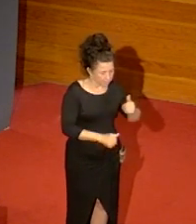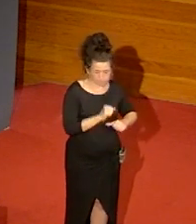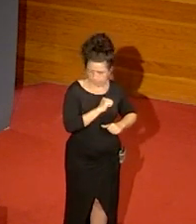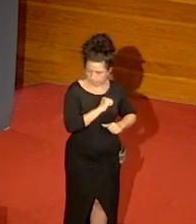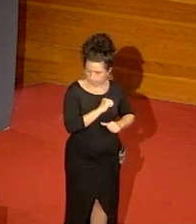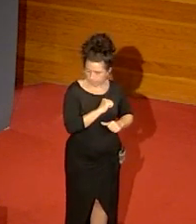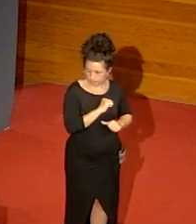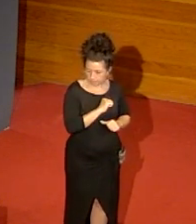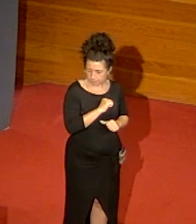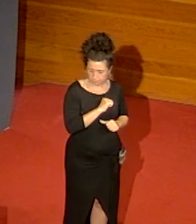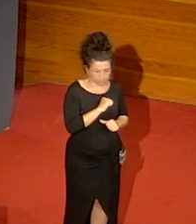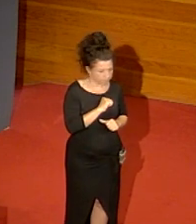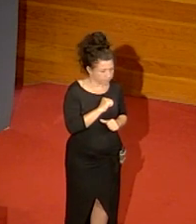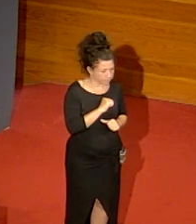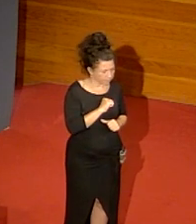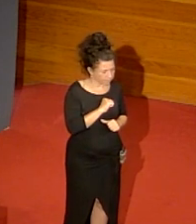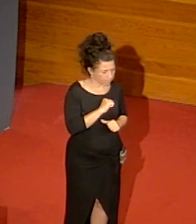nahi.